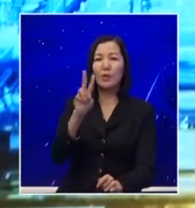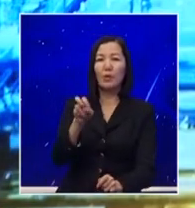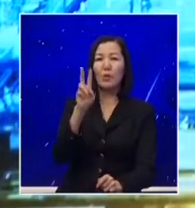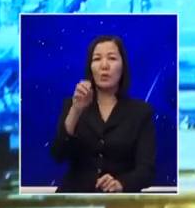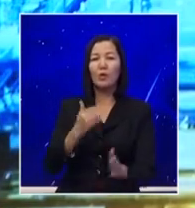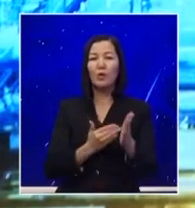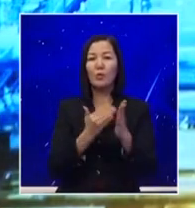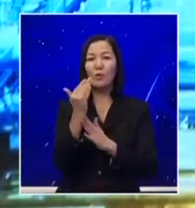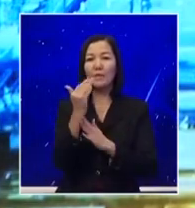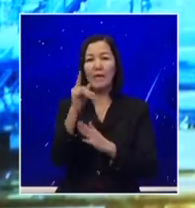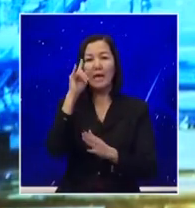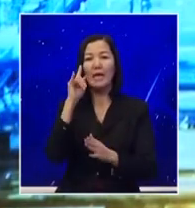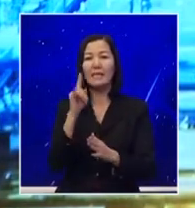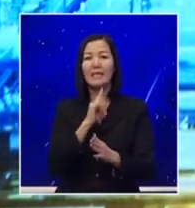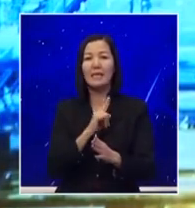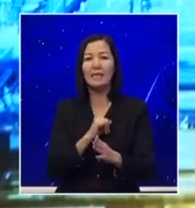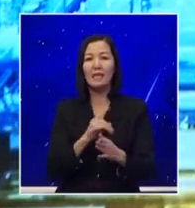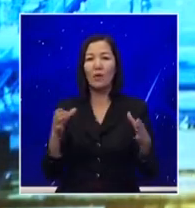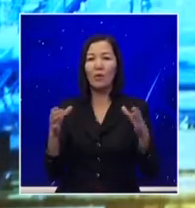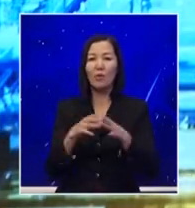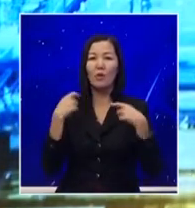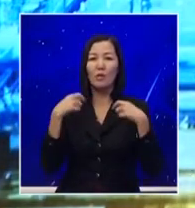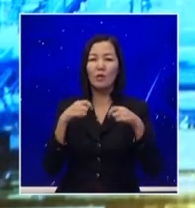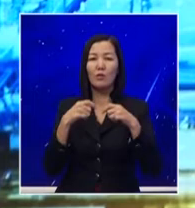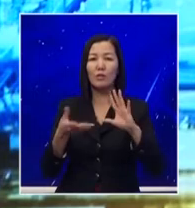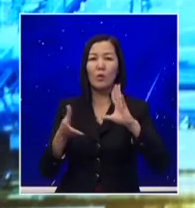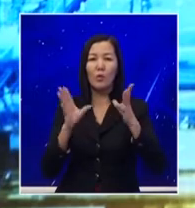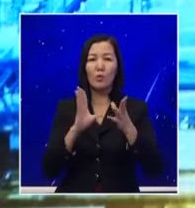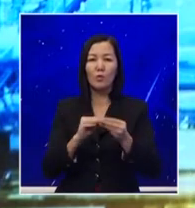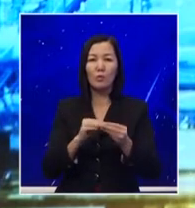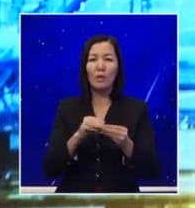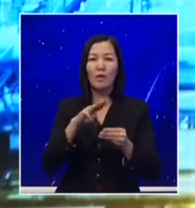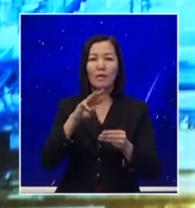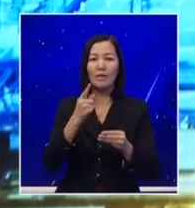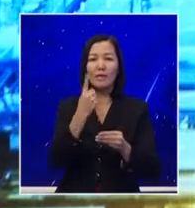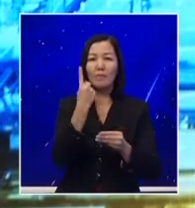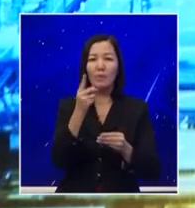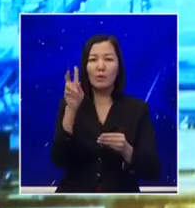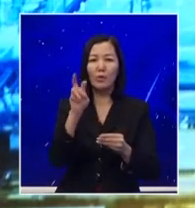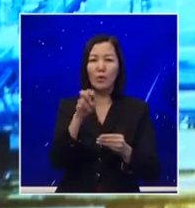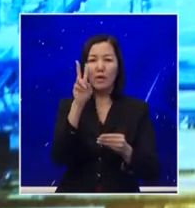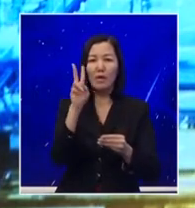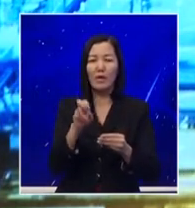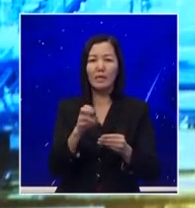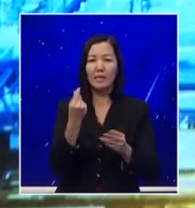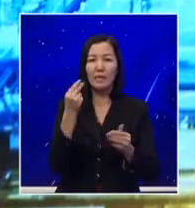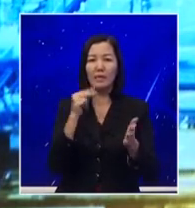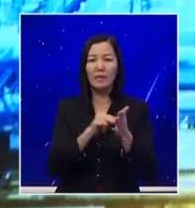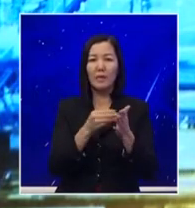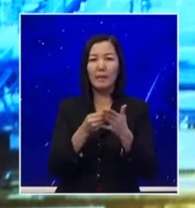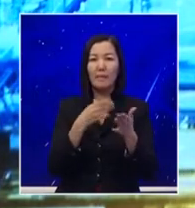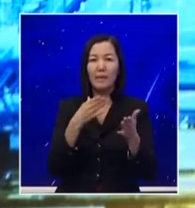Доллар өсті. Қазақстан қор биржасындағы сауда-саттық қорытындылары бойынша теңгенің 1 долларға қатысты бағамы сәл